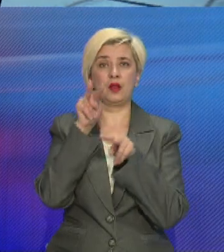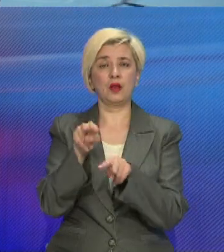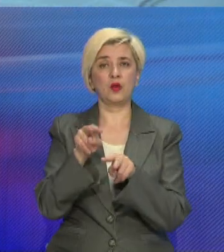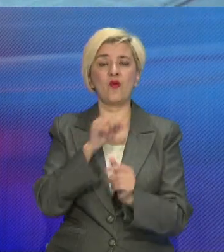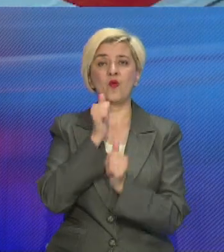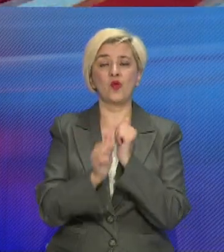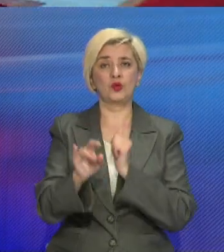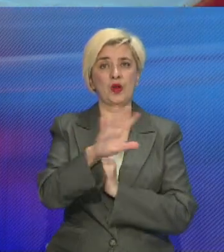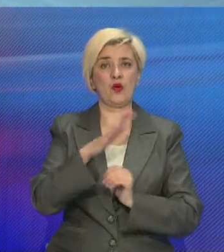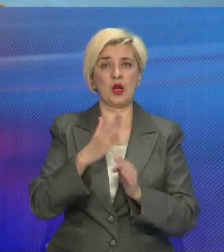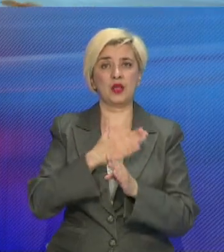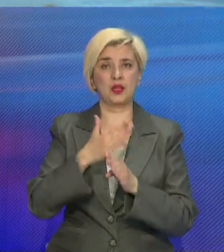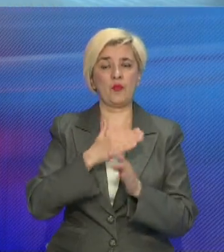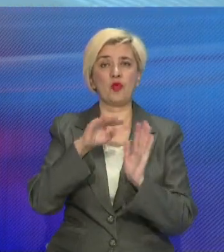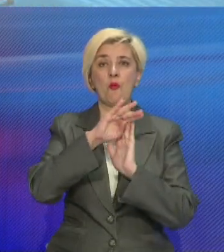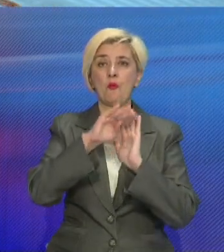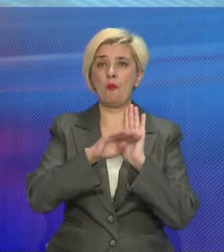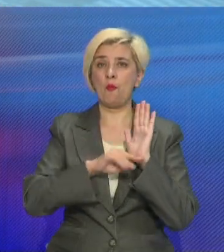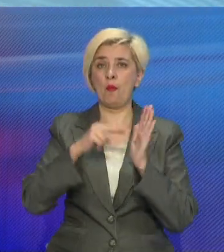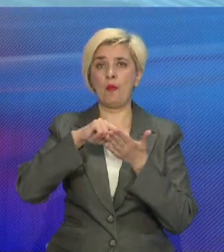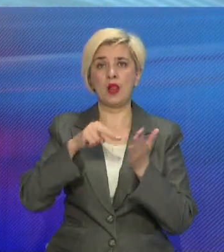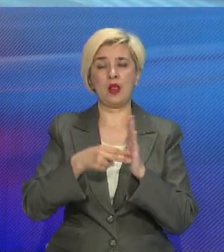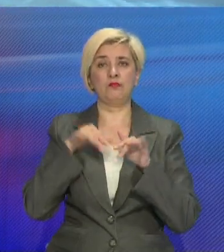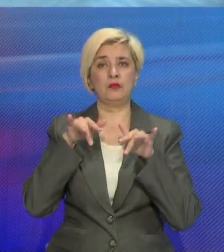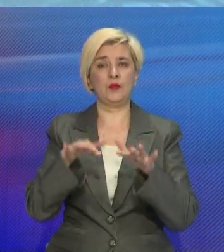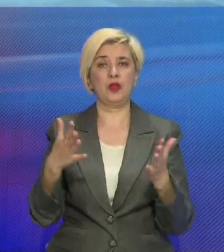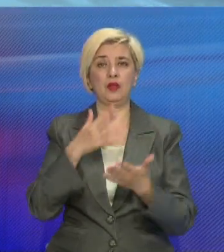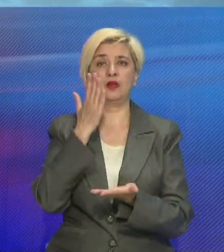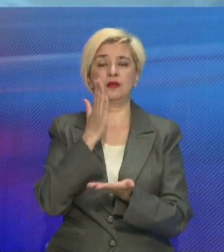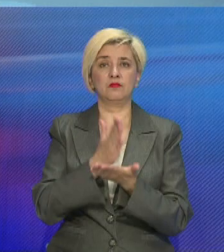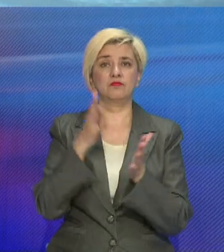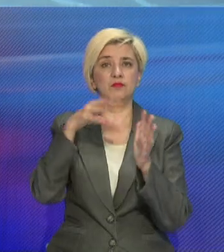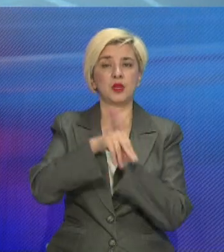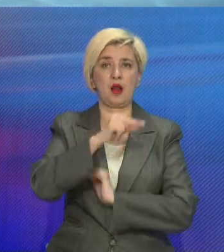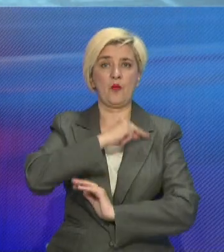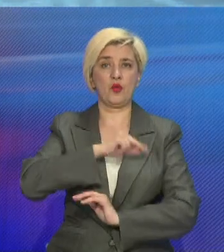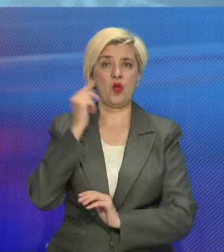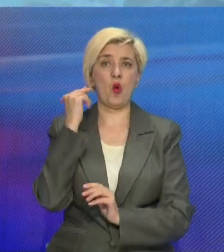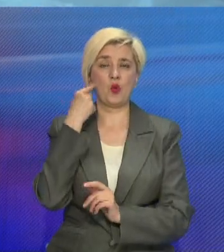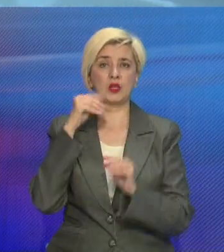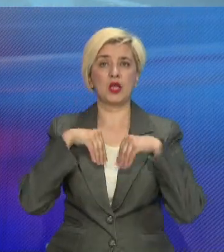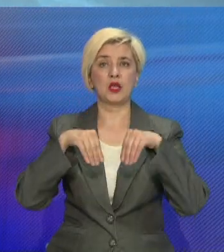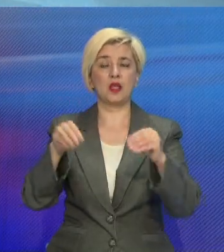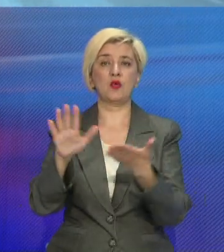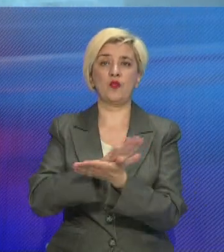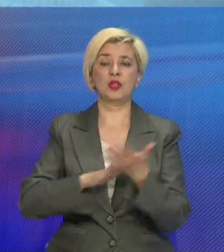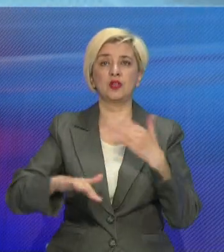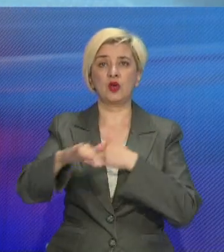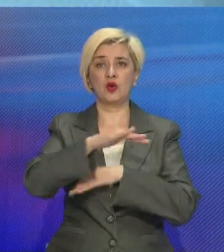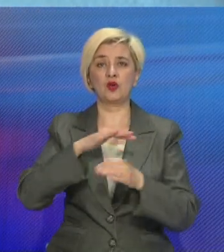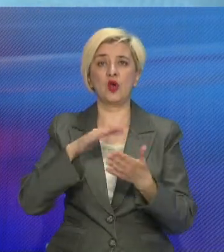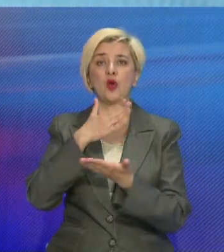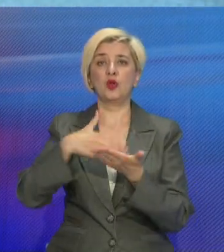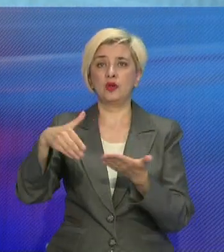кожным раёне распрацаваны план мерапрыемстваў, які прадугледжвае работы па азеляненні і добраўпарадкаванні тэрыторый, зносе пустых